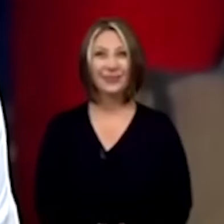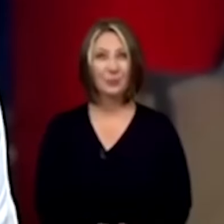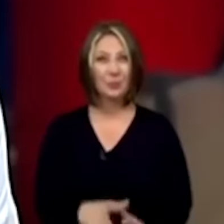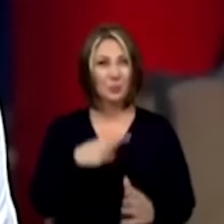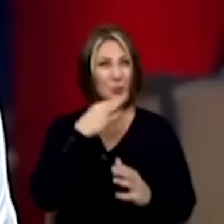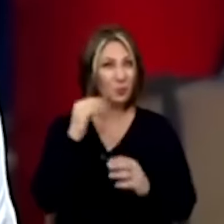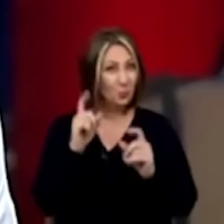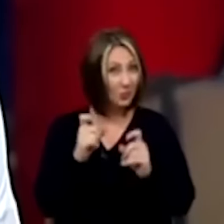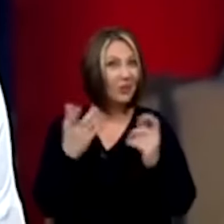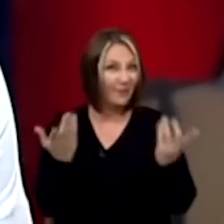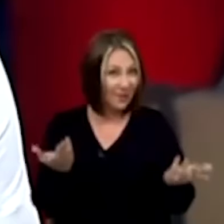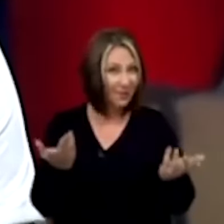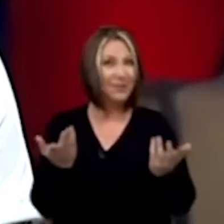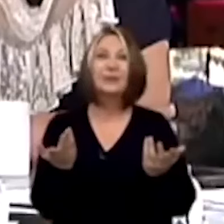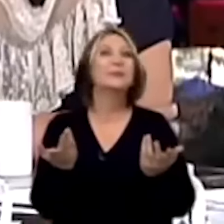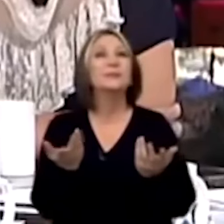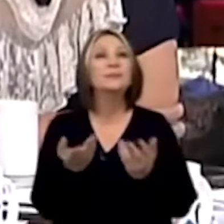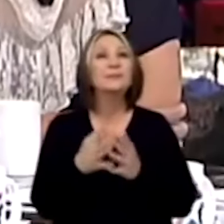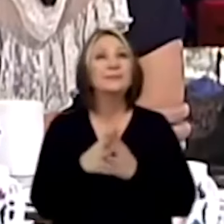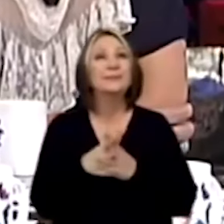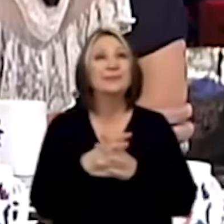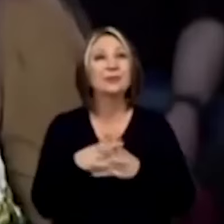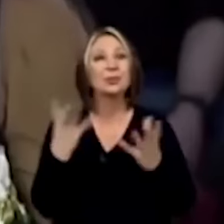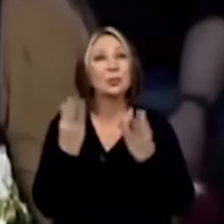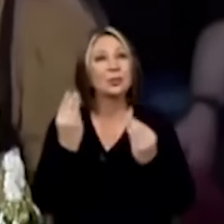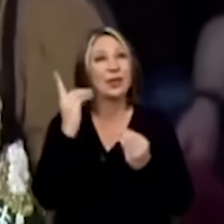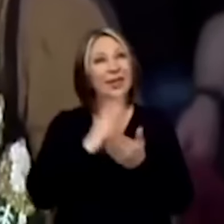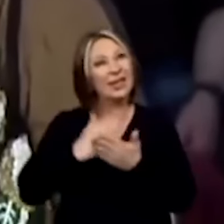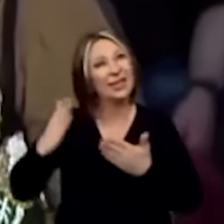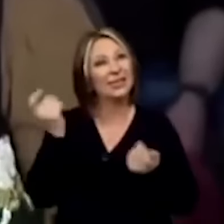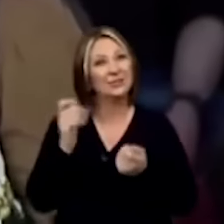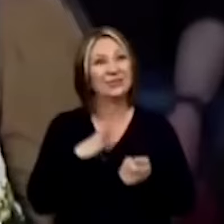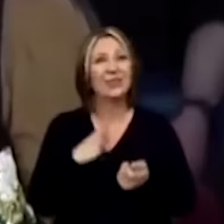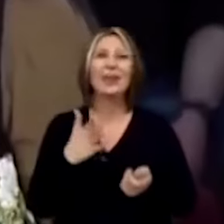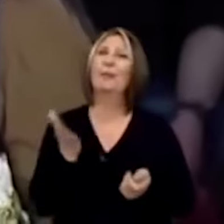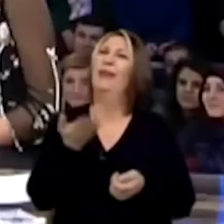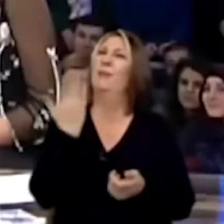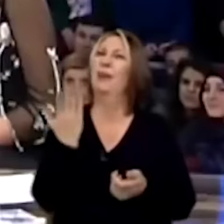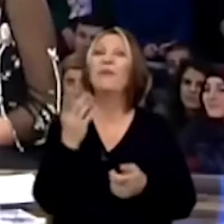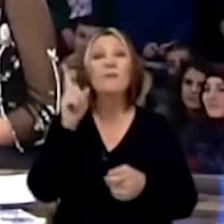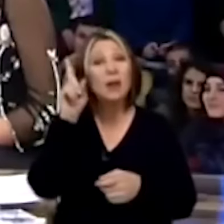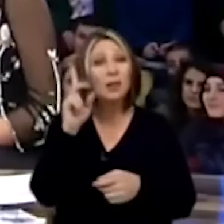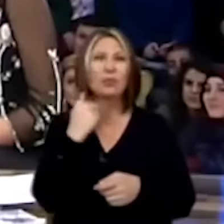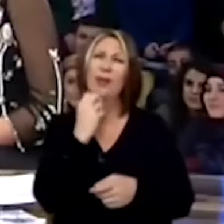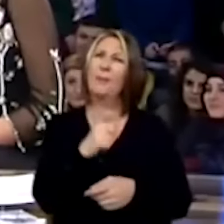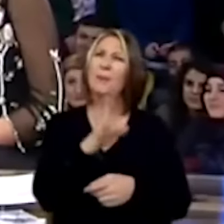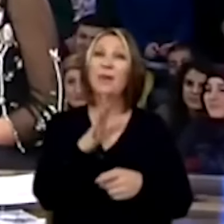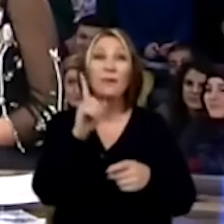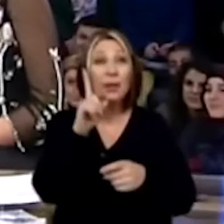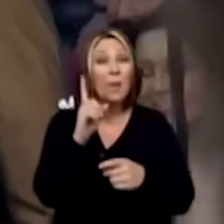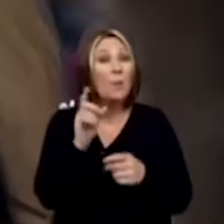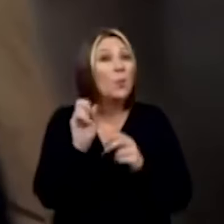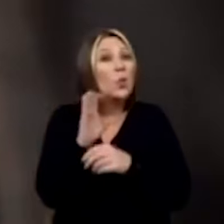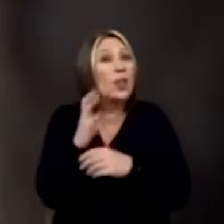Mutlu musunuz? Evet. Neden? Çok güzel giden bir işimiz var. Bırak numarayı. Ondan sonra, yok vallahi öyle. Numara yapıyorsun.